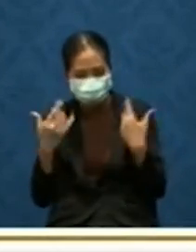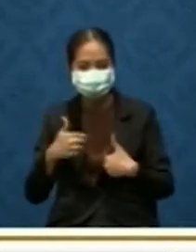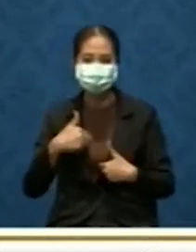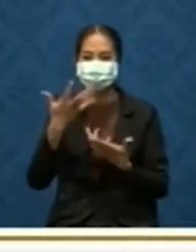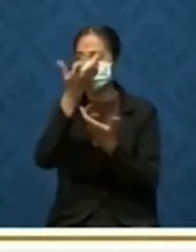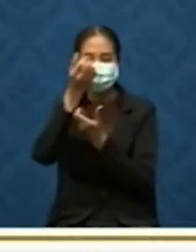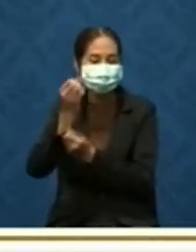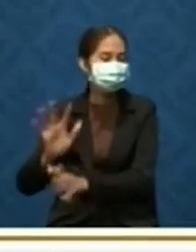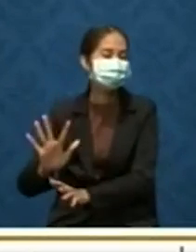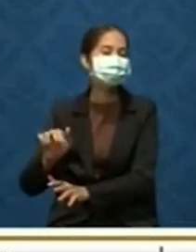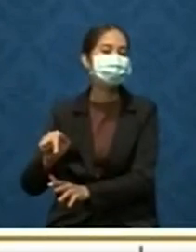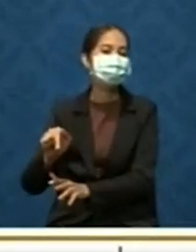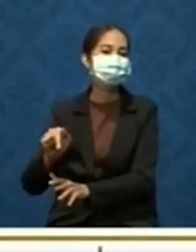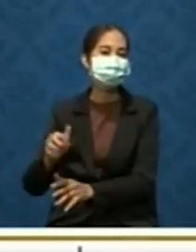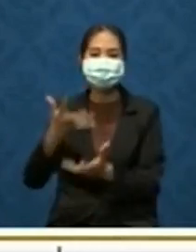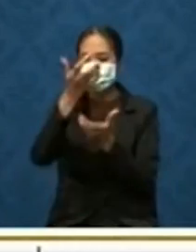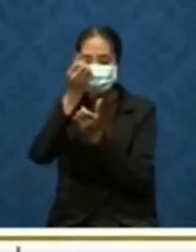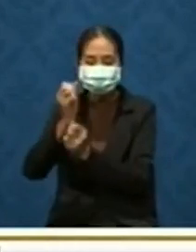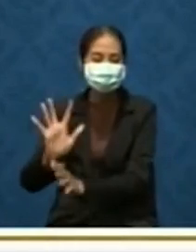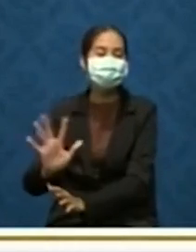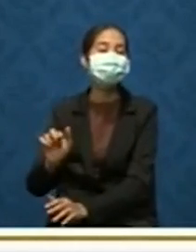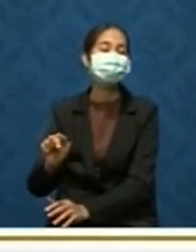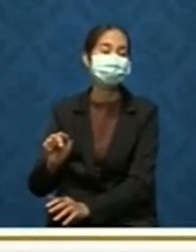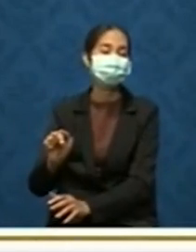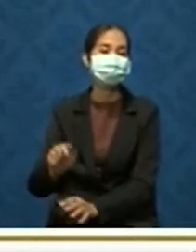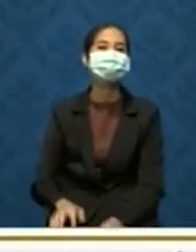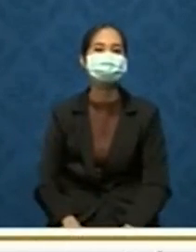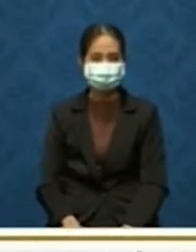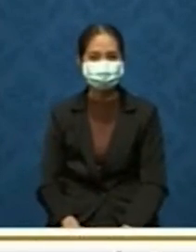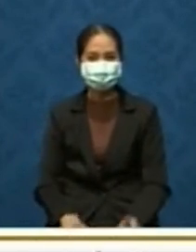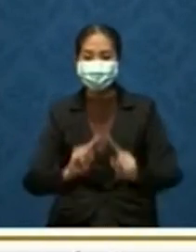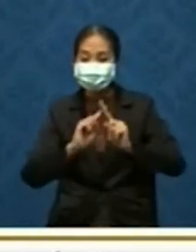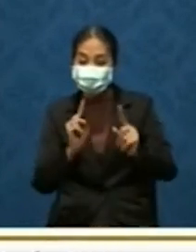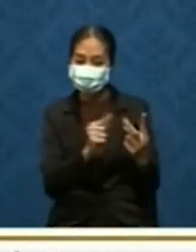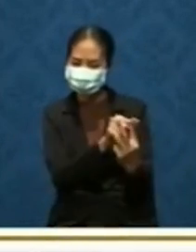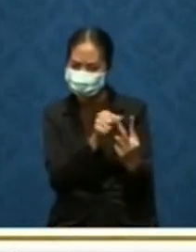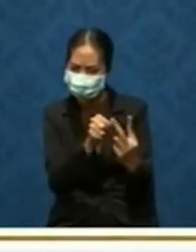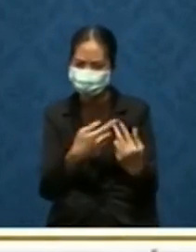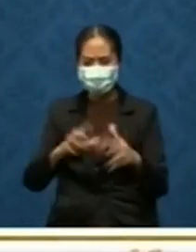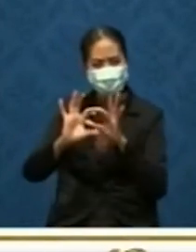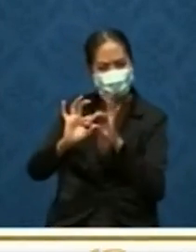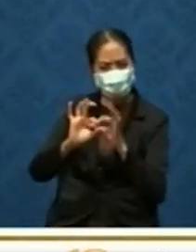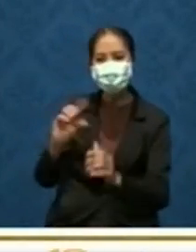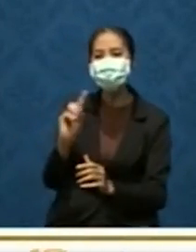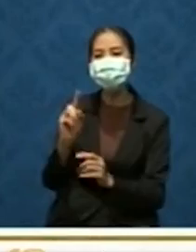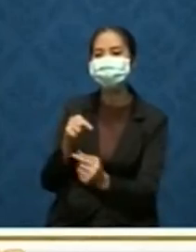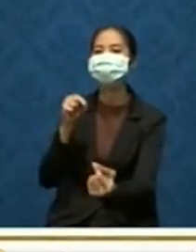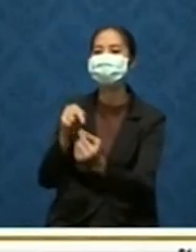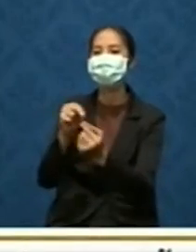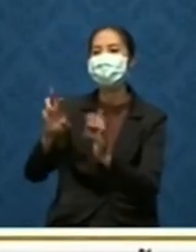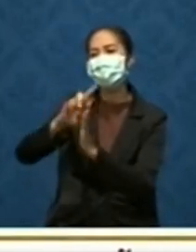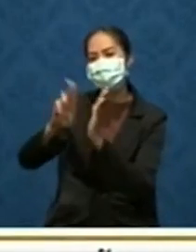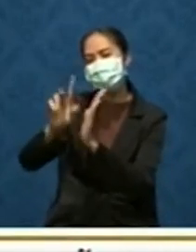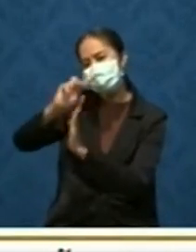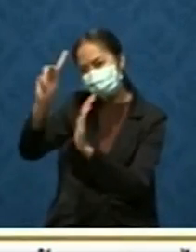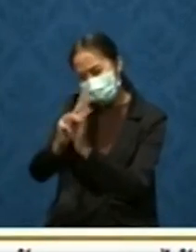เรื่องหลักที่เขาเป็นห่วงเลยแม้แต่เล็กน้อยสิ่งที่เขาเป็นห่วงคือระบบยุติธรรมของประเทศนี้